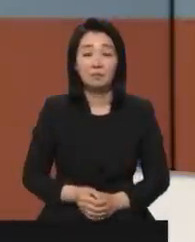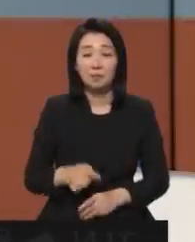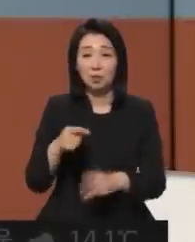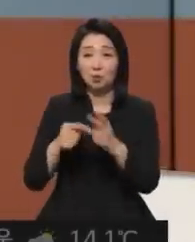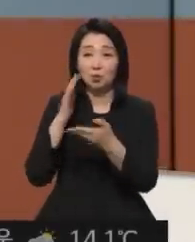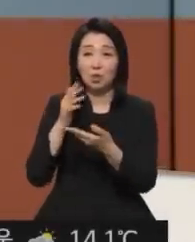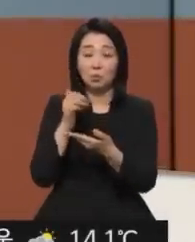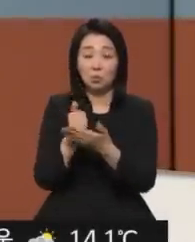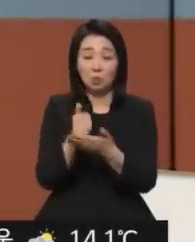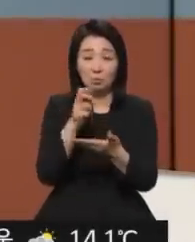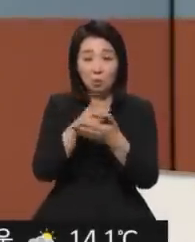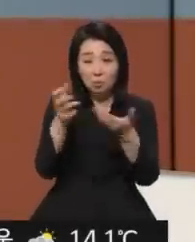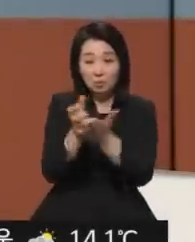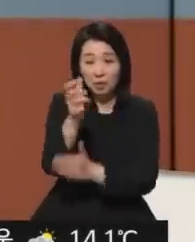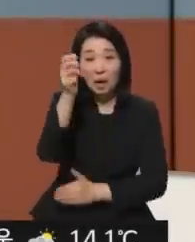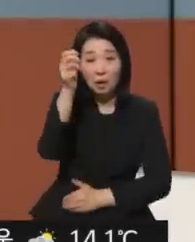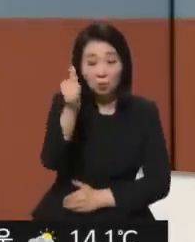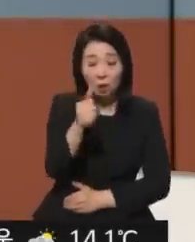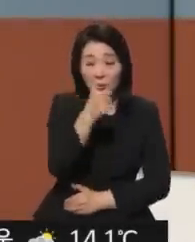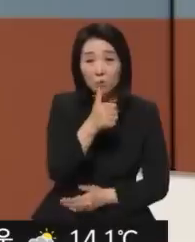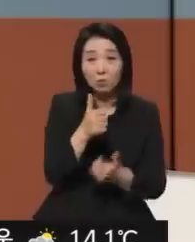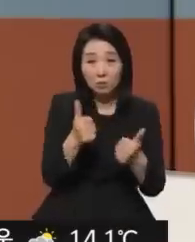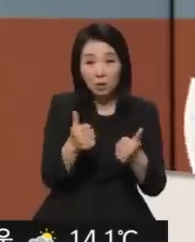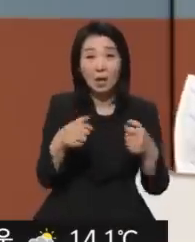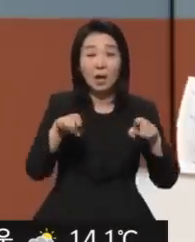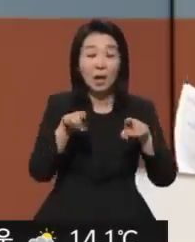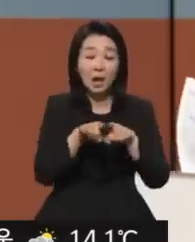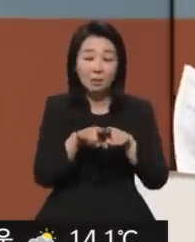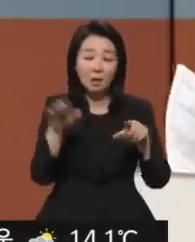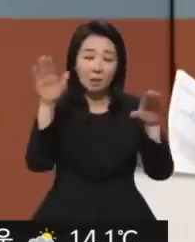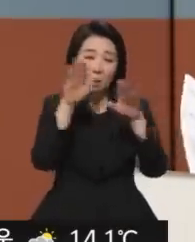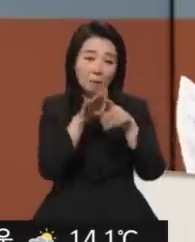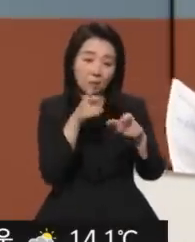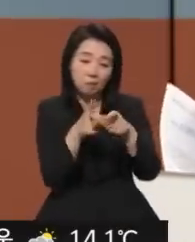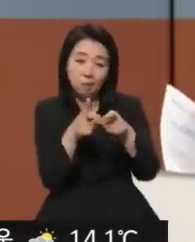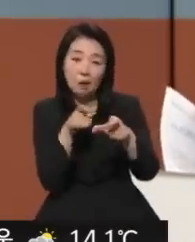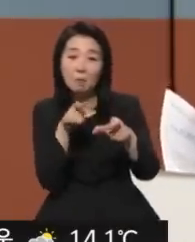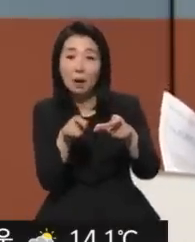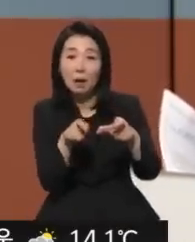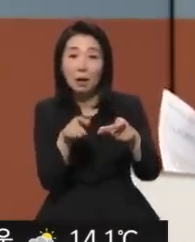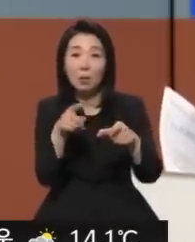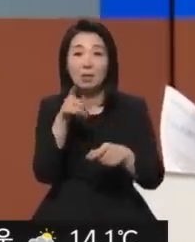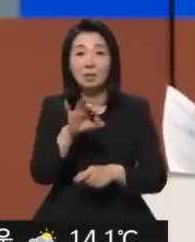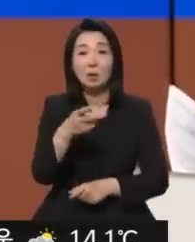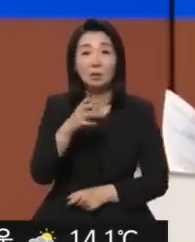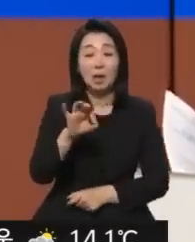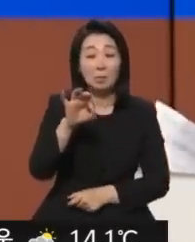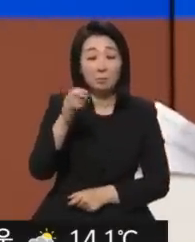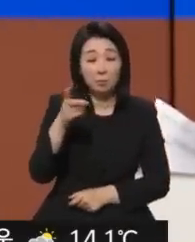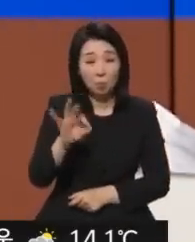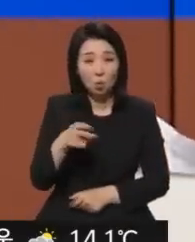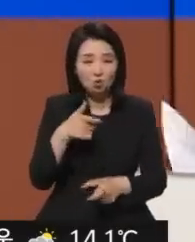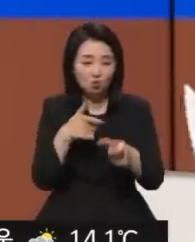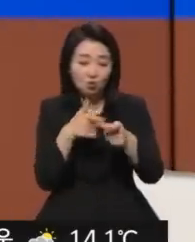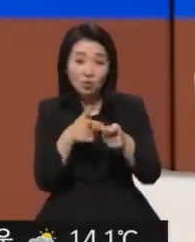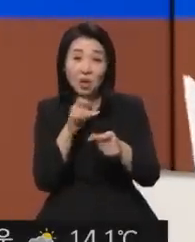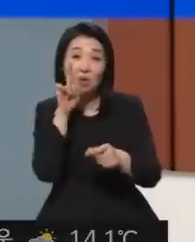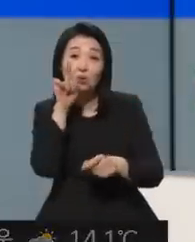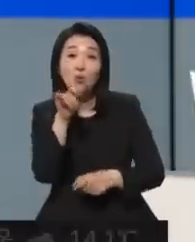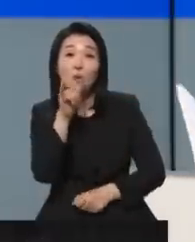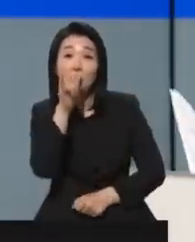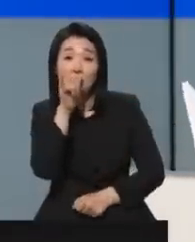윤석열 대통령이 한동훈 장관 또 김앤장 변호사들과 함께 심야 술자리를 가졌다는 이른바 청담동 술자리 의혹이라는게 있었잖아요 관련해서